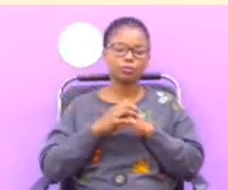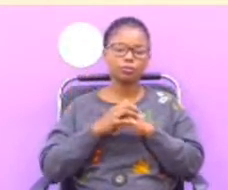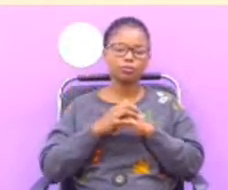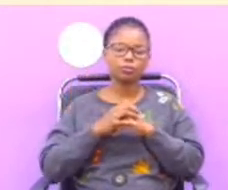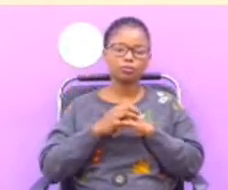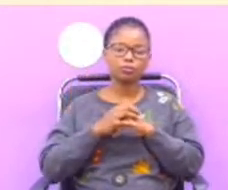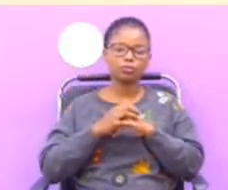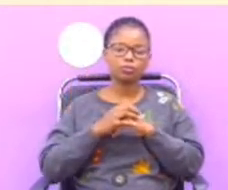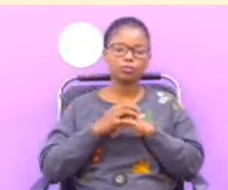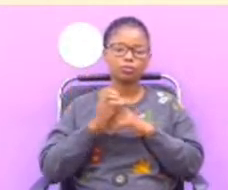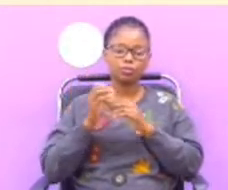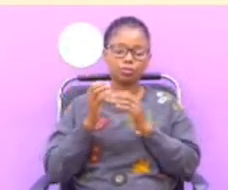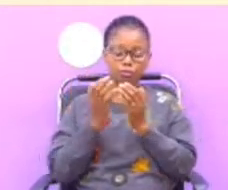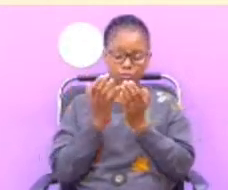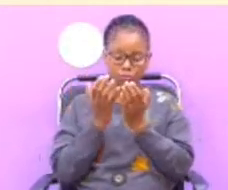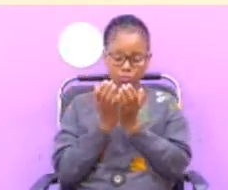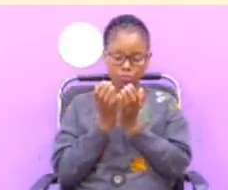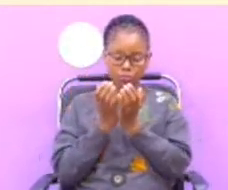rĩa kabakũri